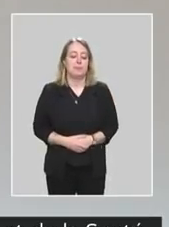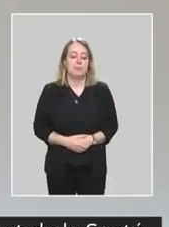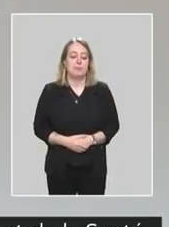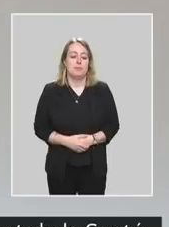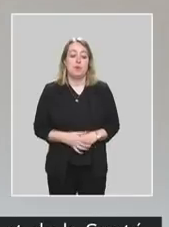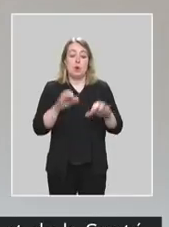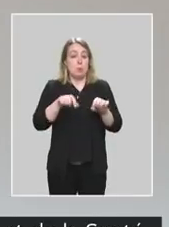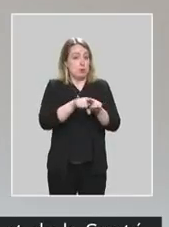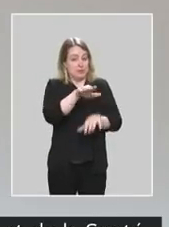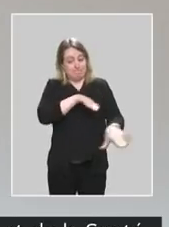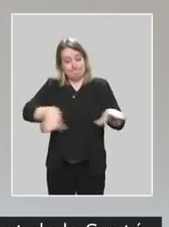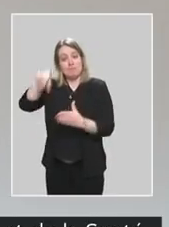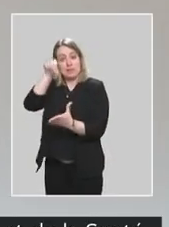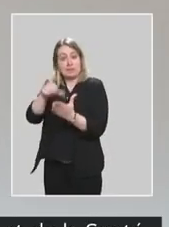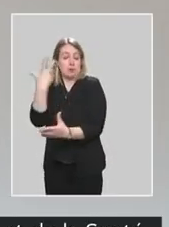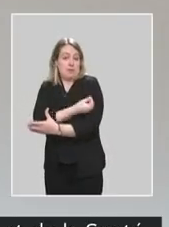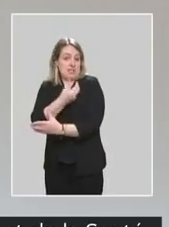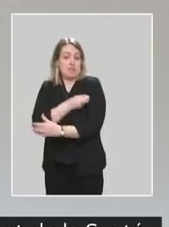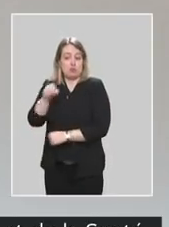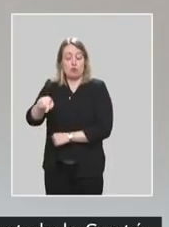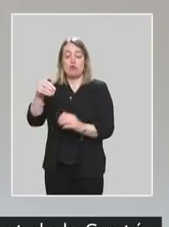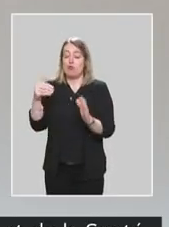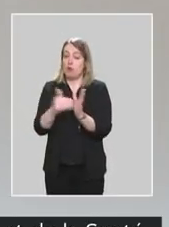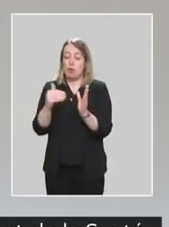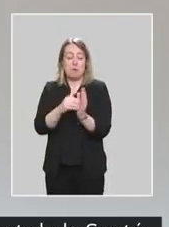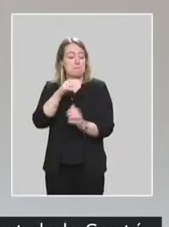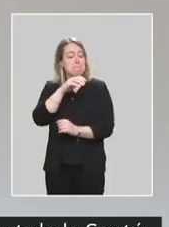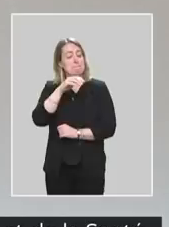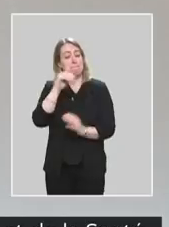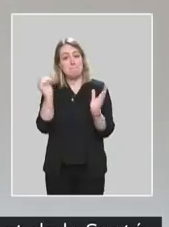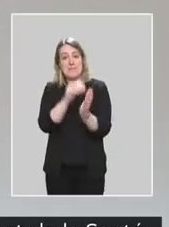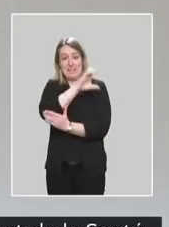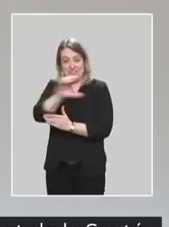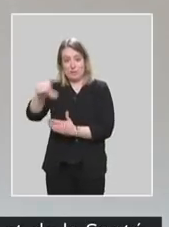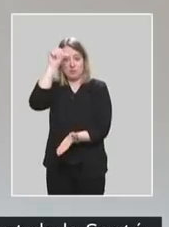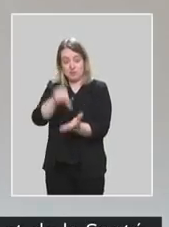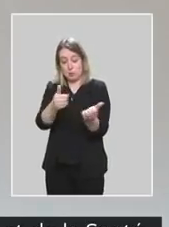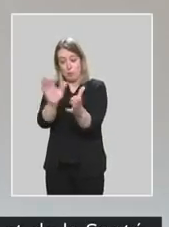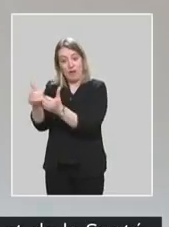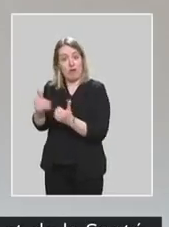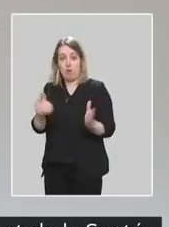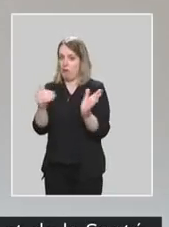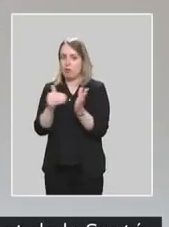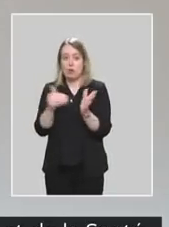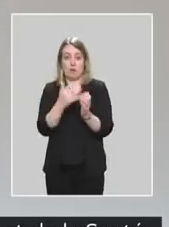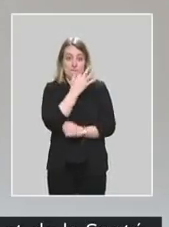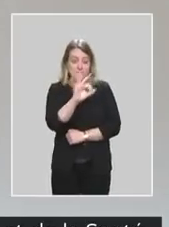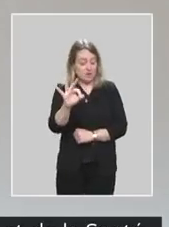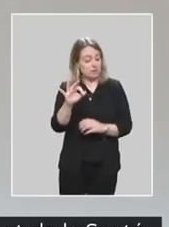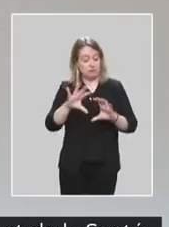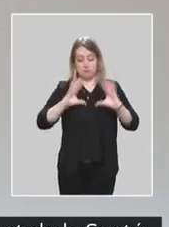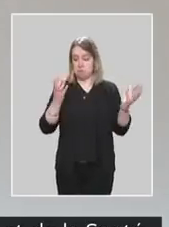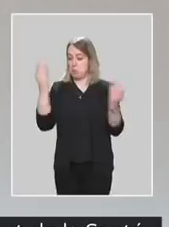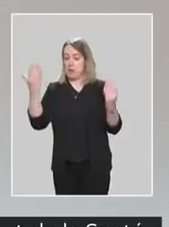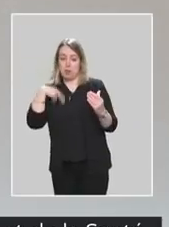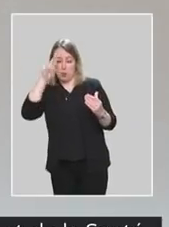pour les centres de vaccination. Il reste plus de 1100 centres ouverts sur tout le territoire national. La France reste l'un des pays les mieux maillés en